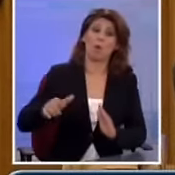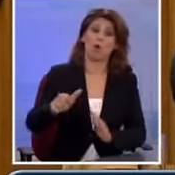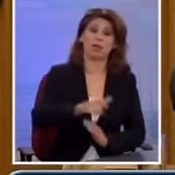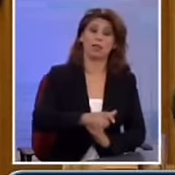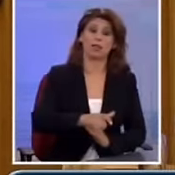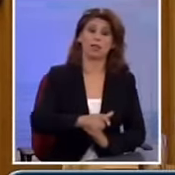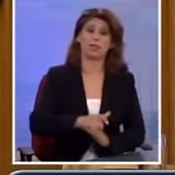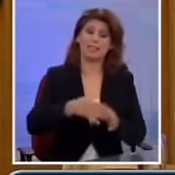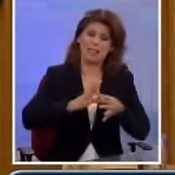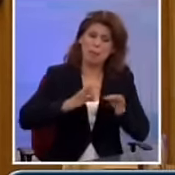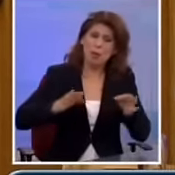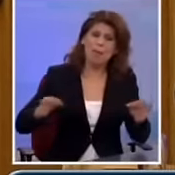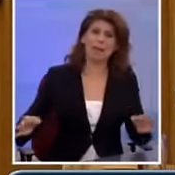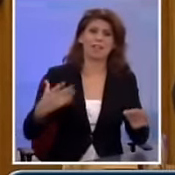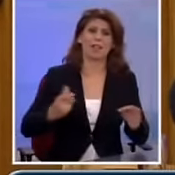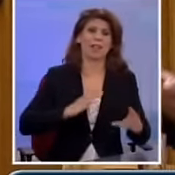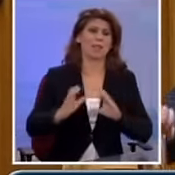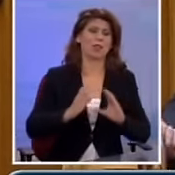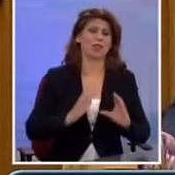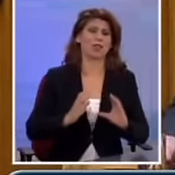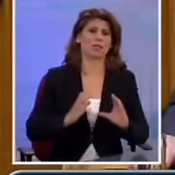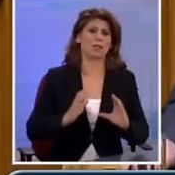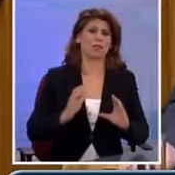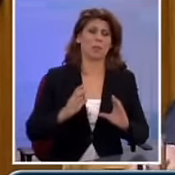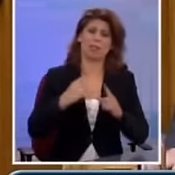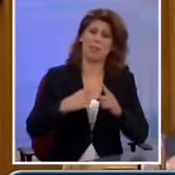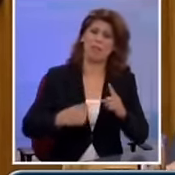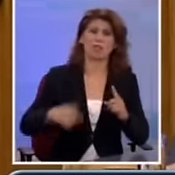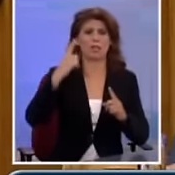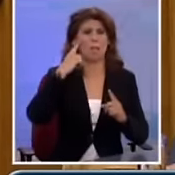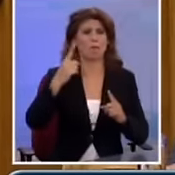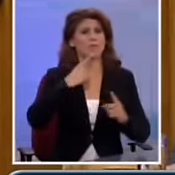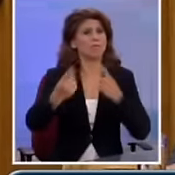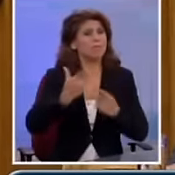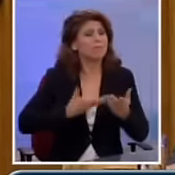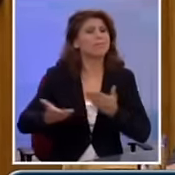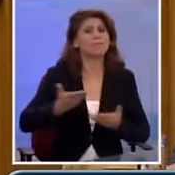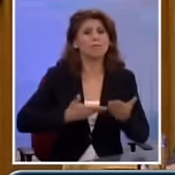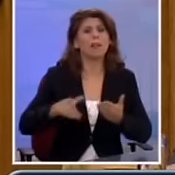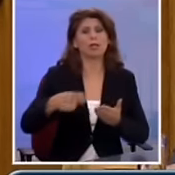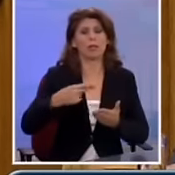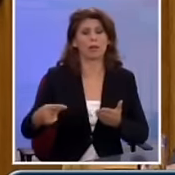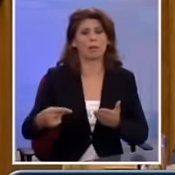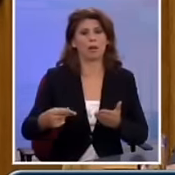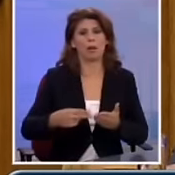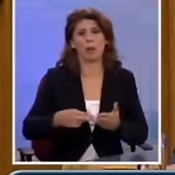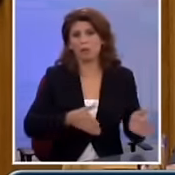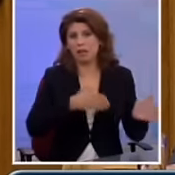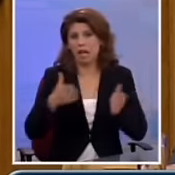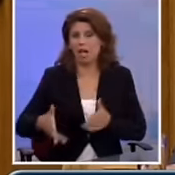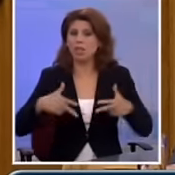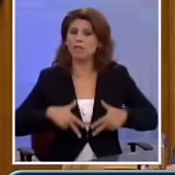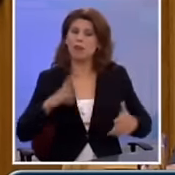χώρας διεξοδικά έχει επικοινωνήσει με τις διαφορετικές απόψεις. Το αντίθετο λοιπόν, η κυβέρνηση